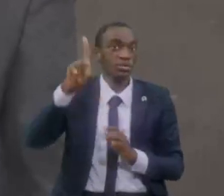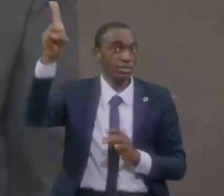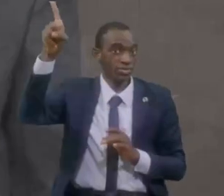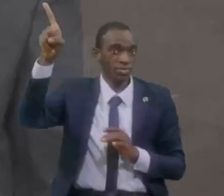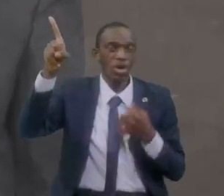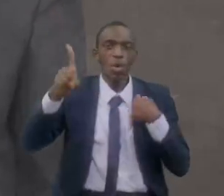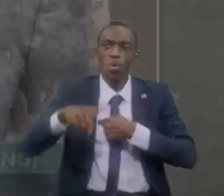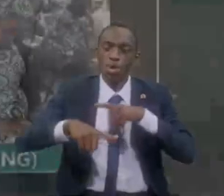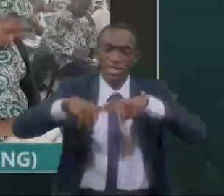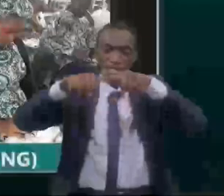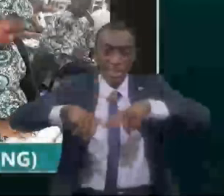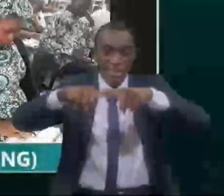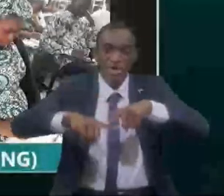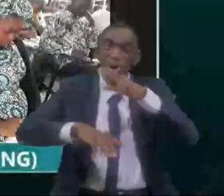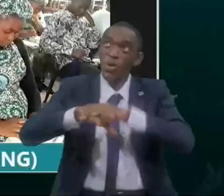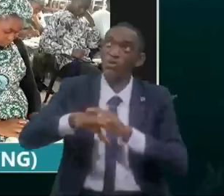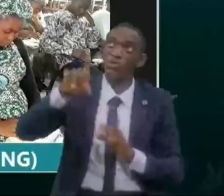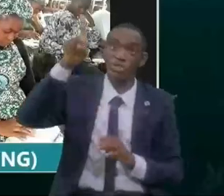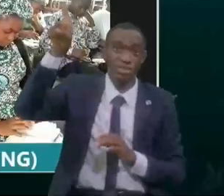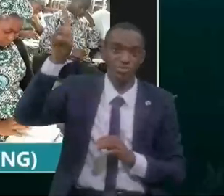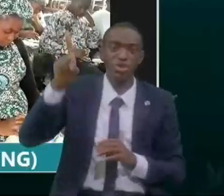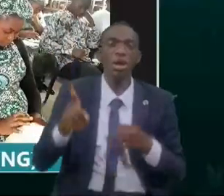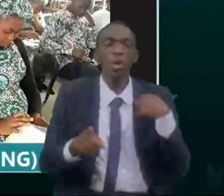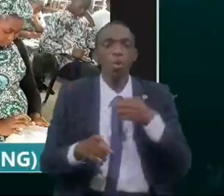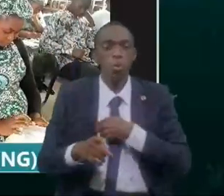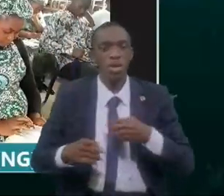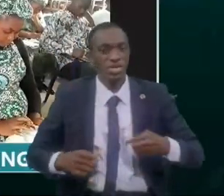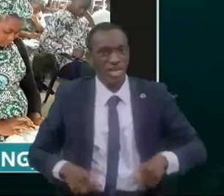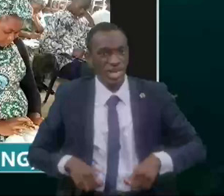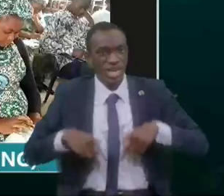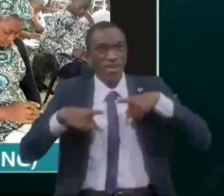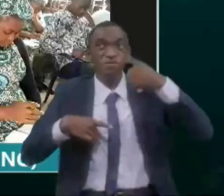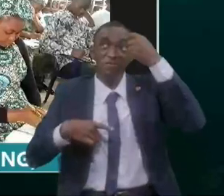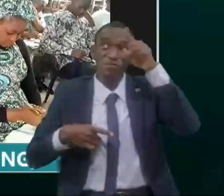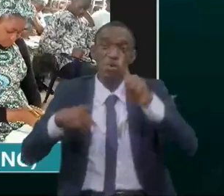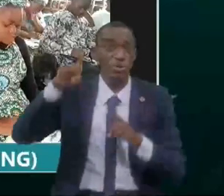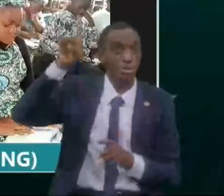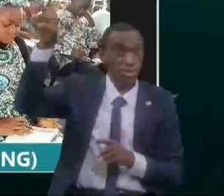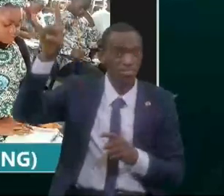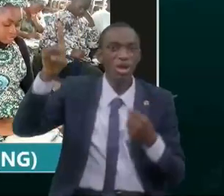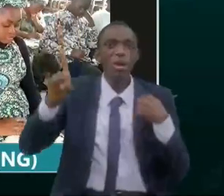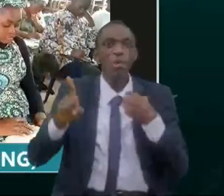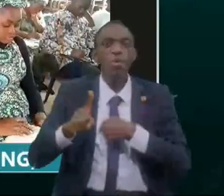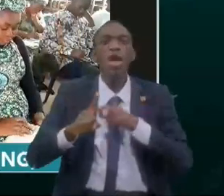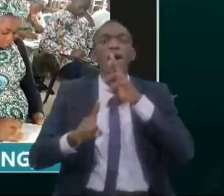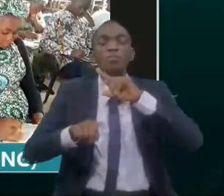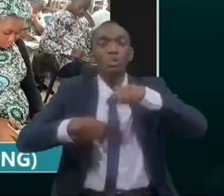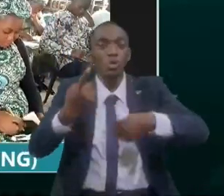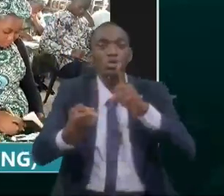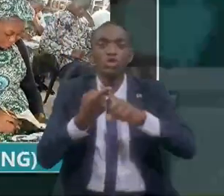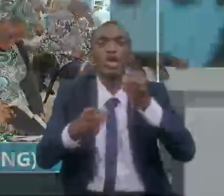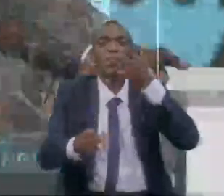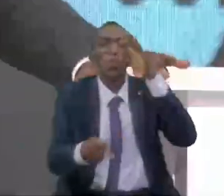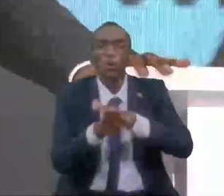Regardons au Seigneur, appuyons-nous sur lui. Nous vivons pour lui. Nous allons à la